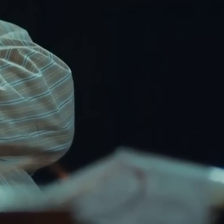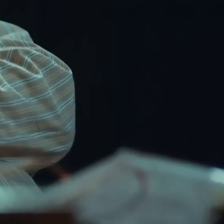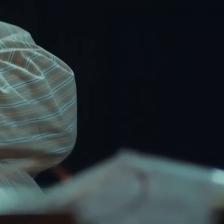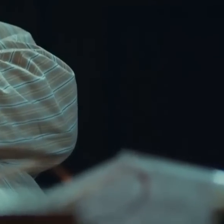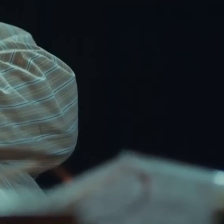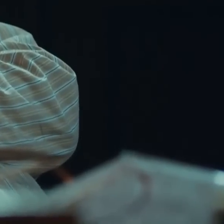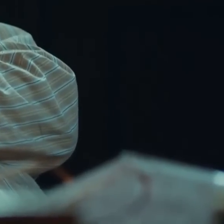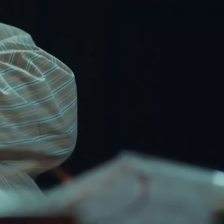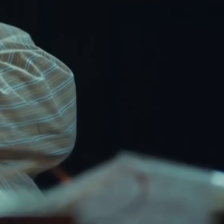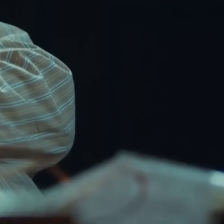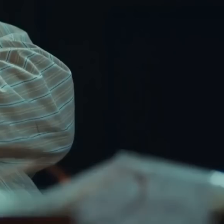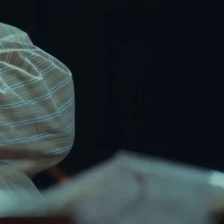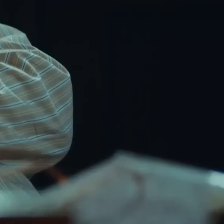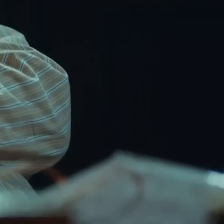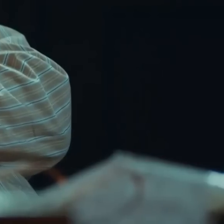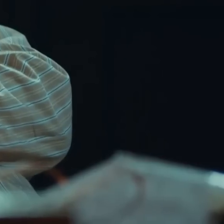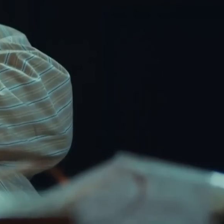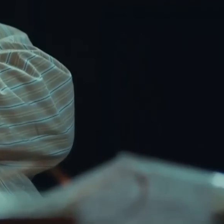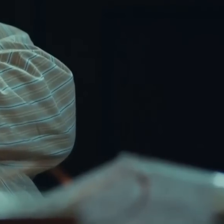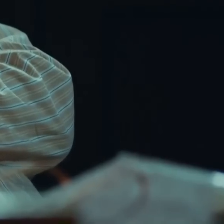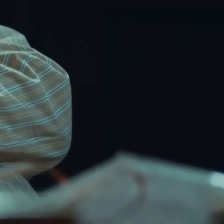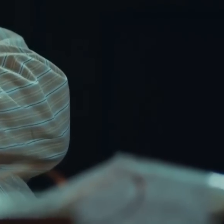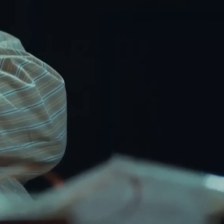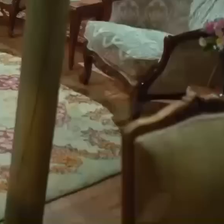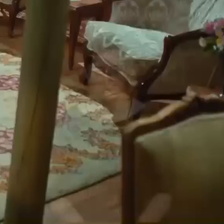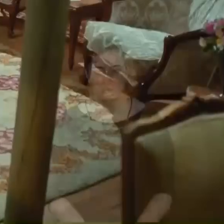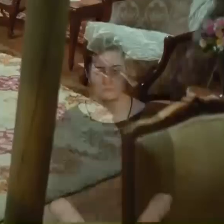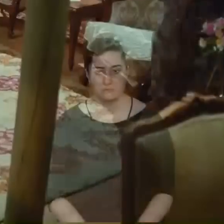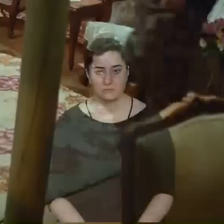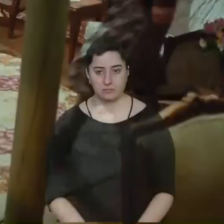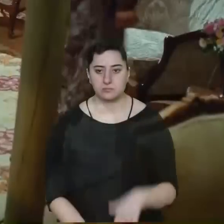Hasan Ali çıkarken Fuat dinledikleriyle baş sallayıp çayını karıştırıyor.